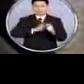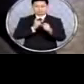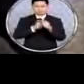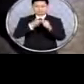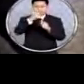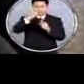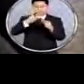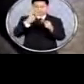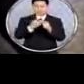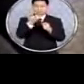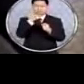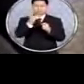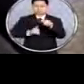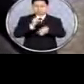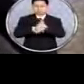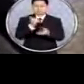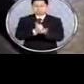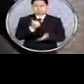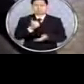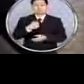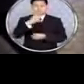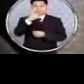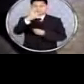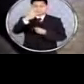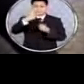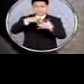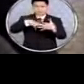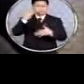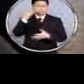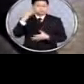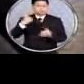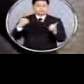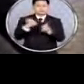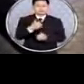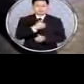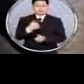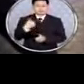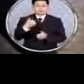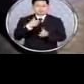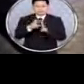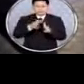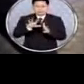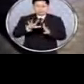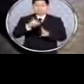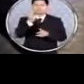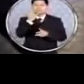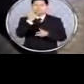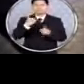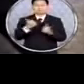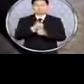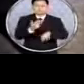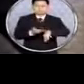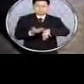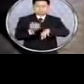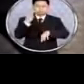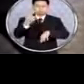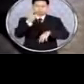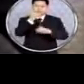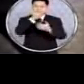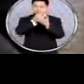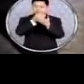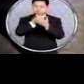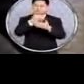这13年之内会有很多新的再生能源跟替代能源的新的技术的出现，而新的技术会降低成